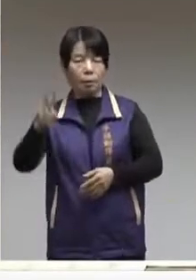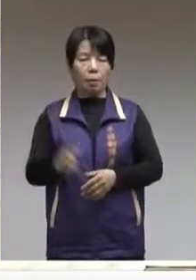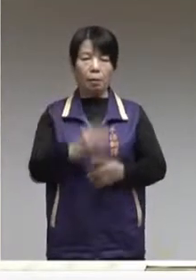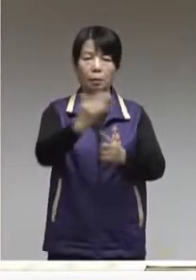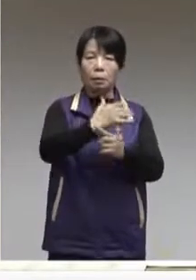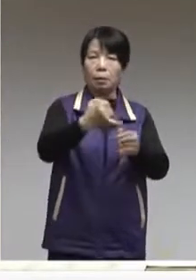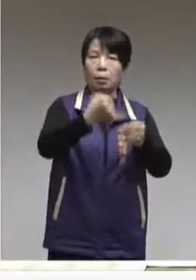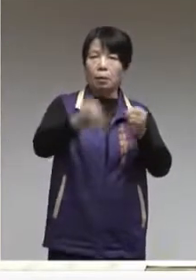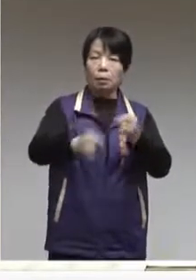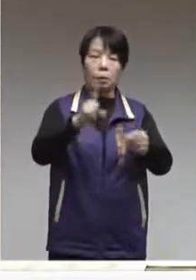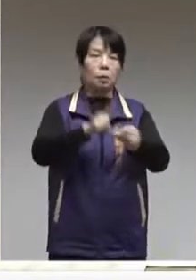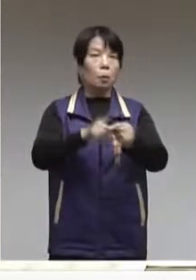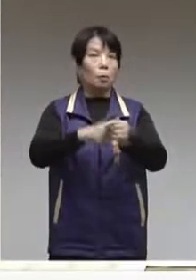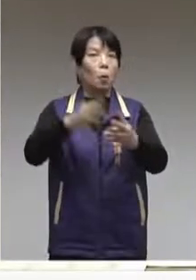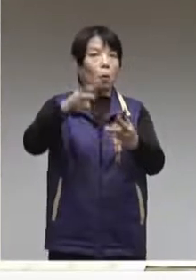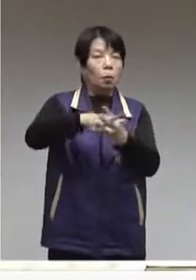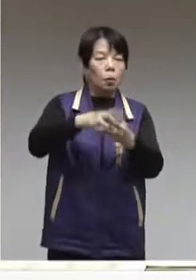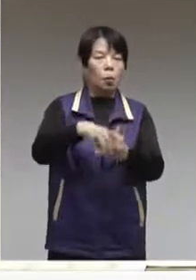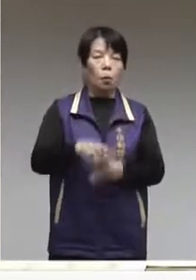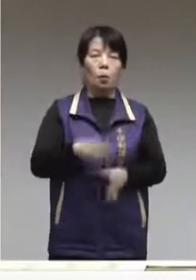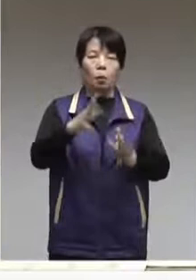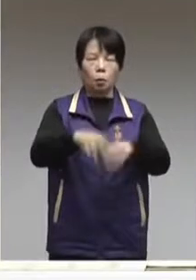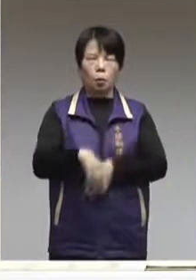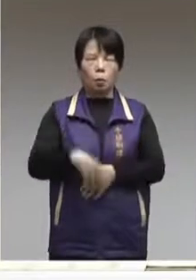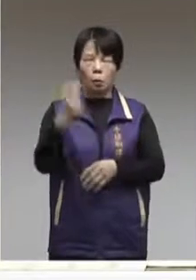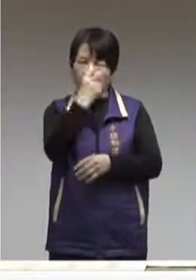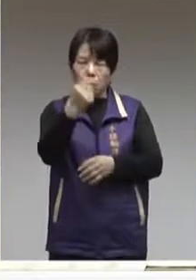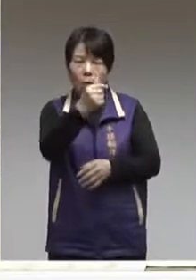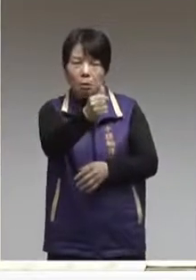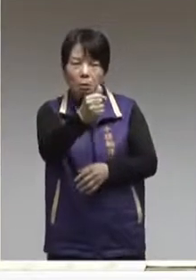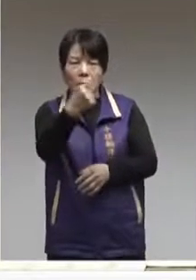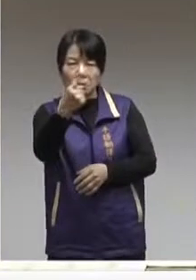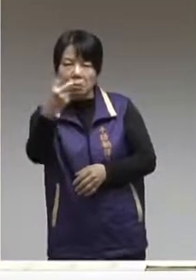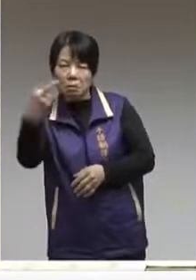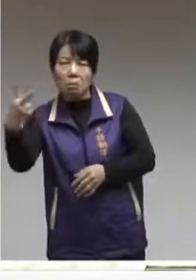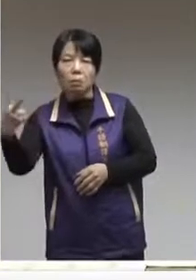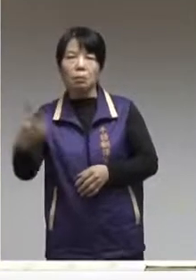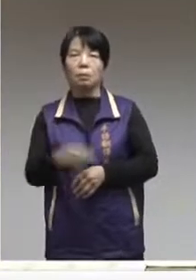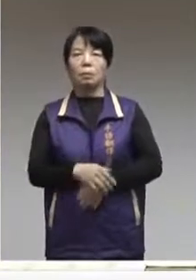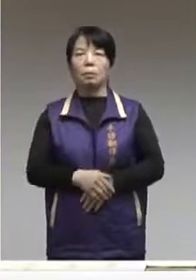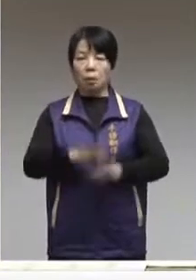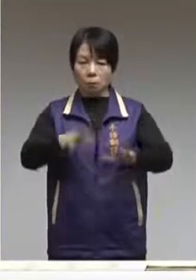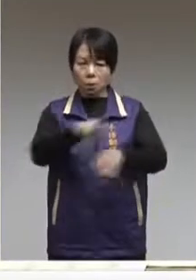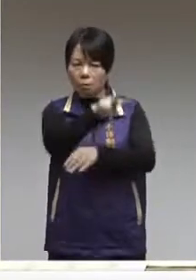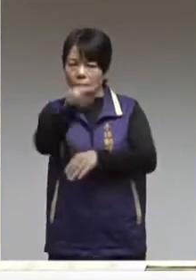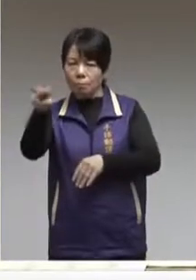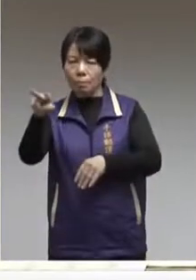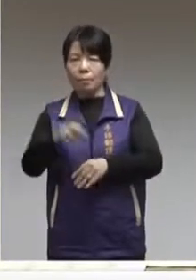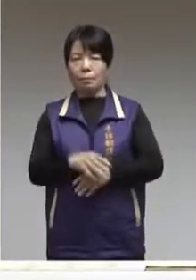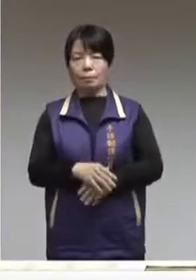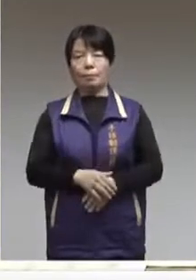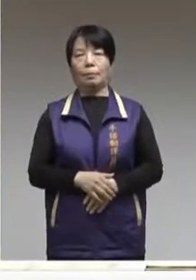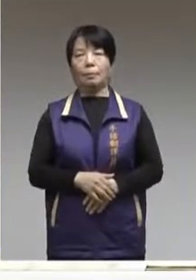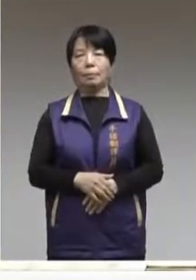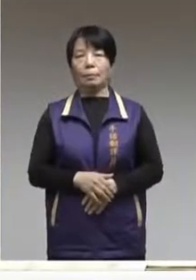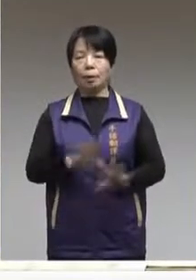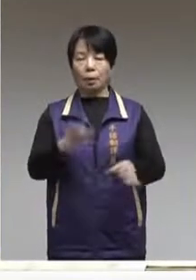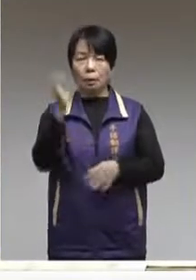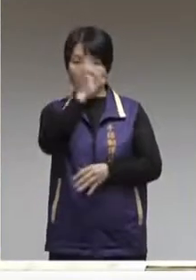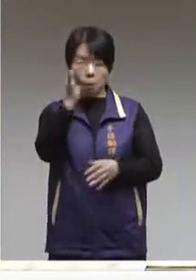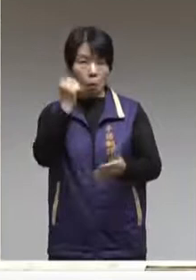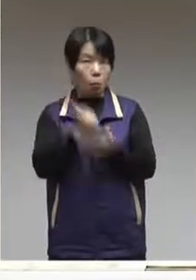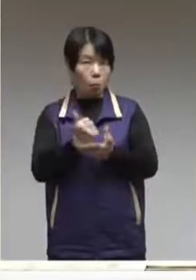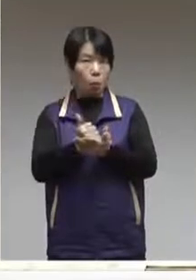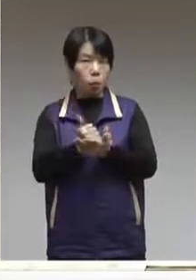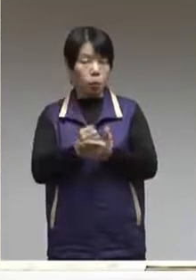后中秋拢有一个、两个、一个、两个的这类确诊个案。啊，虽然咱正看起来。拢找到感染